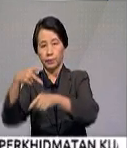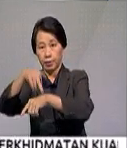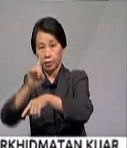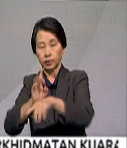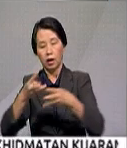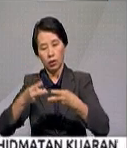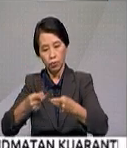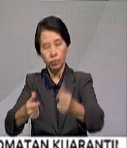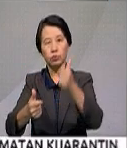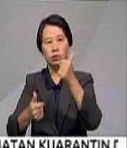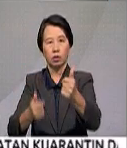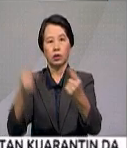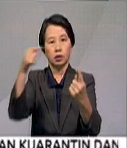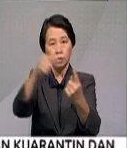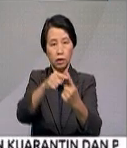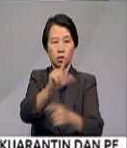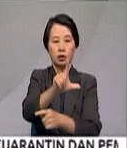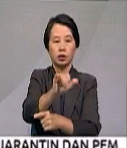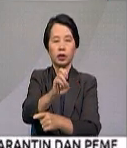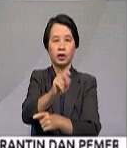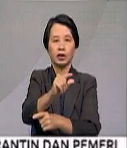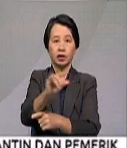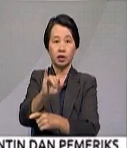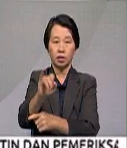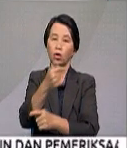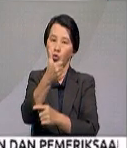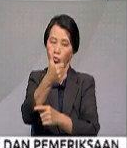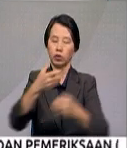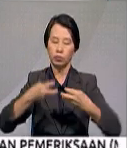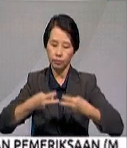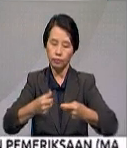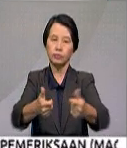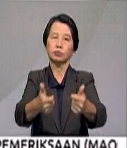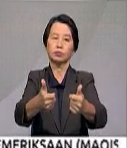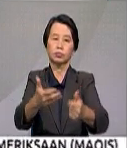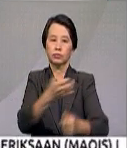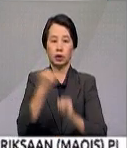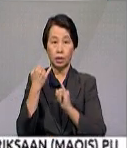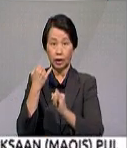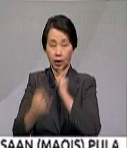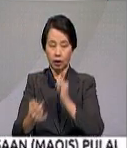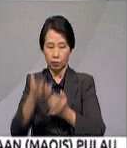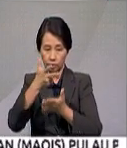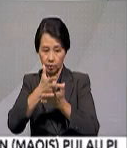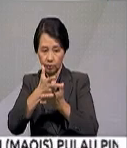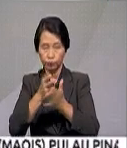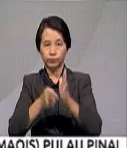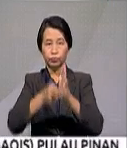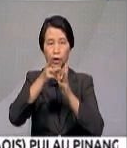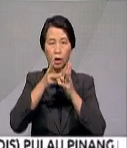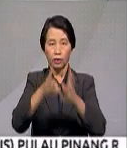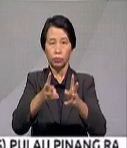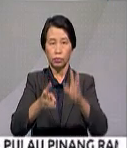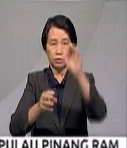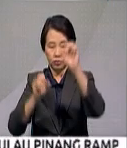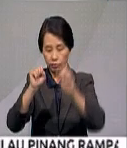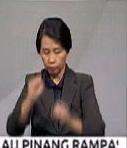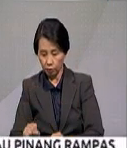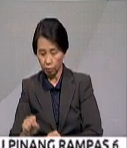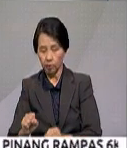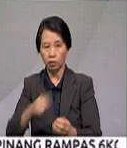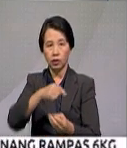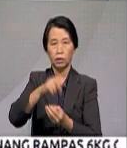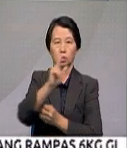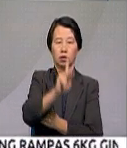ke Pedas Linggi di kedua-dua arah. Akhir sekali, masih dengan tinjauan di lebuh raya di bahagian selatan